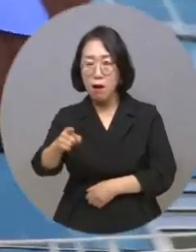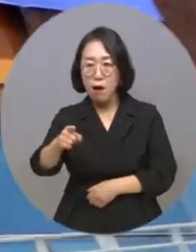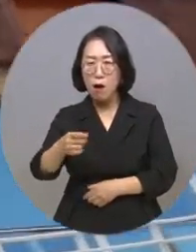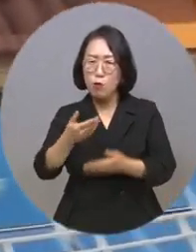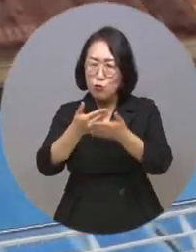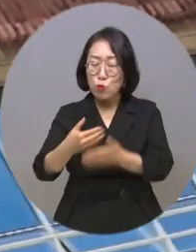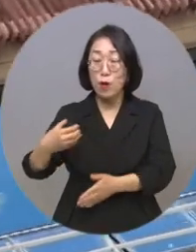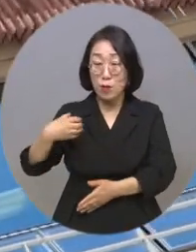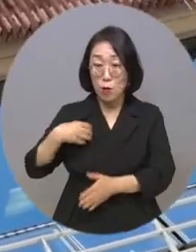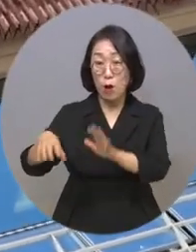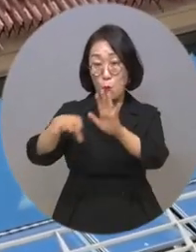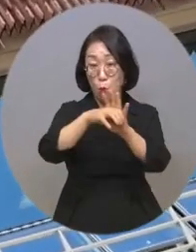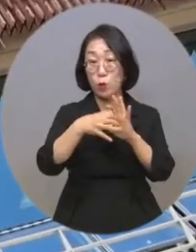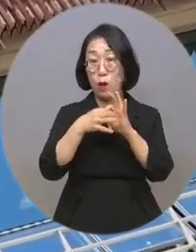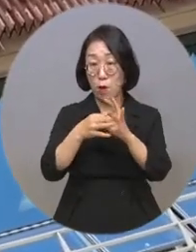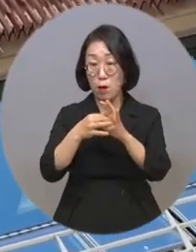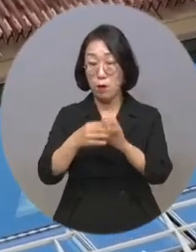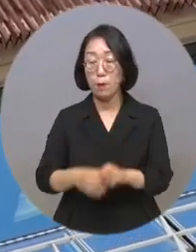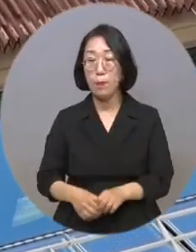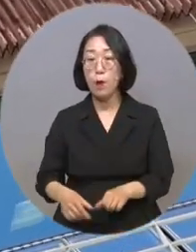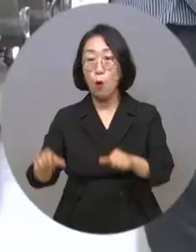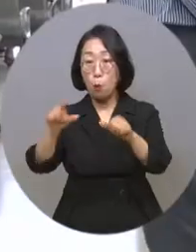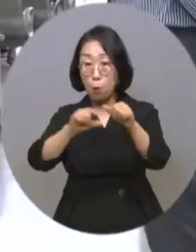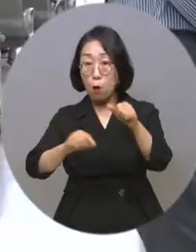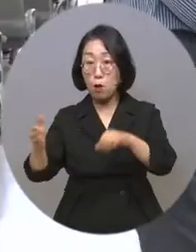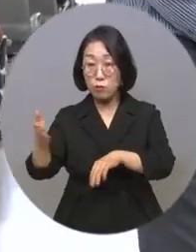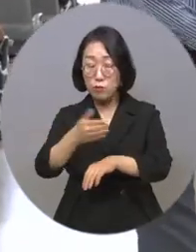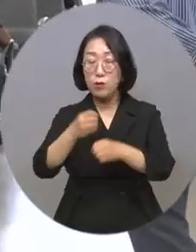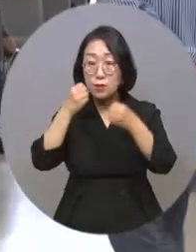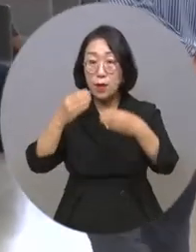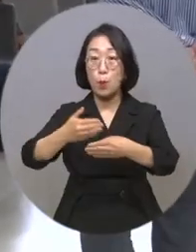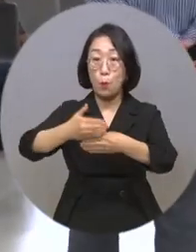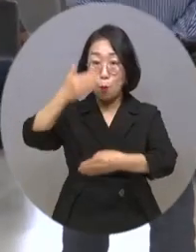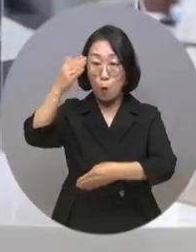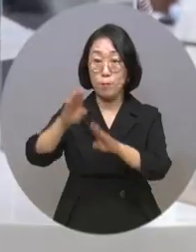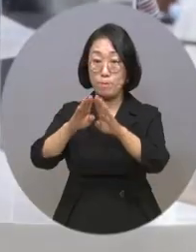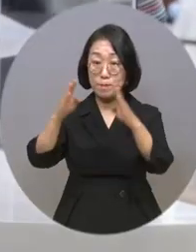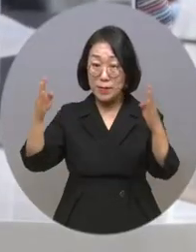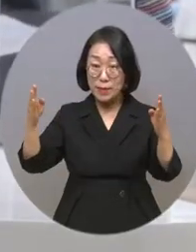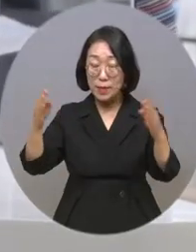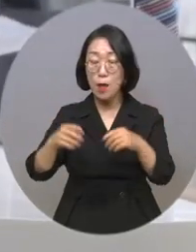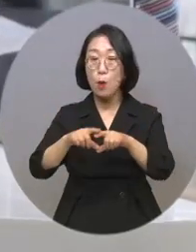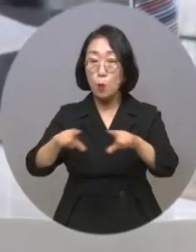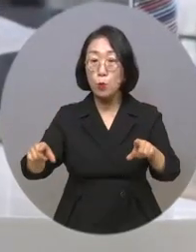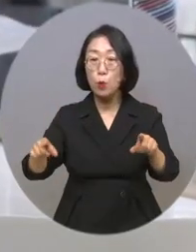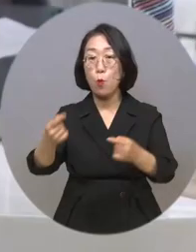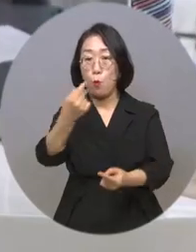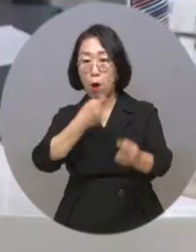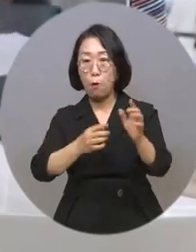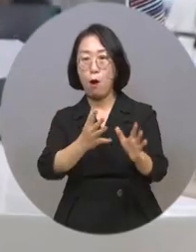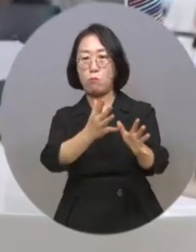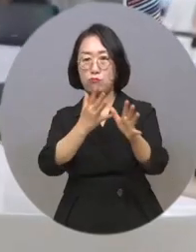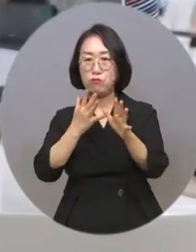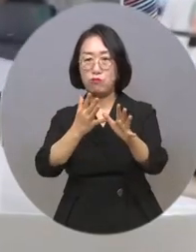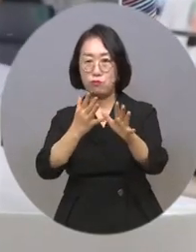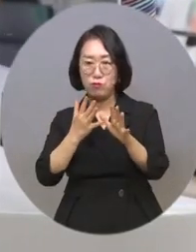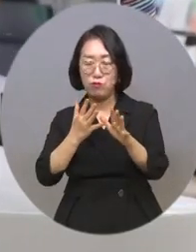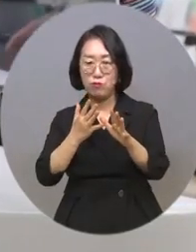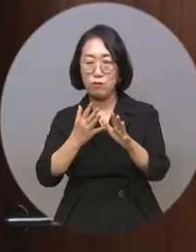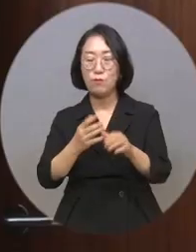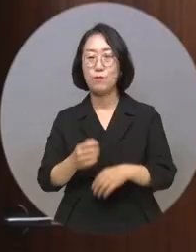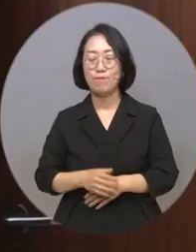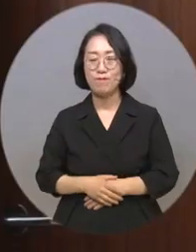해온 서남병원이 지난 5월 1일부터 정상진료를 시작하자 일반 환자들의 발길이